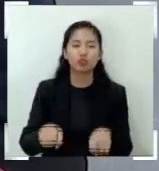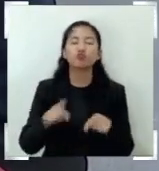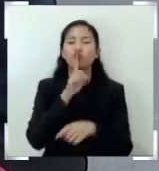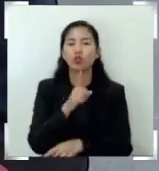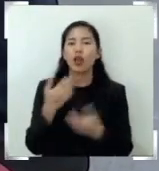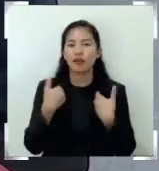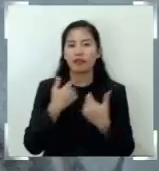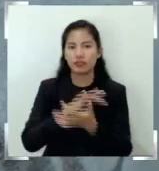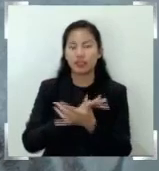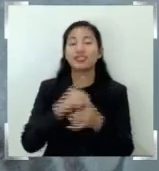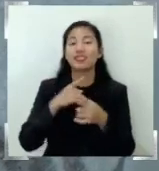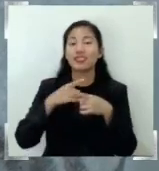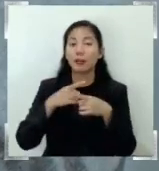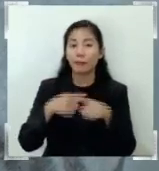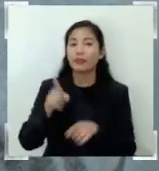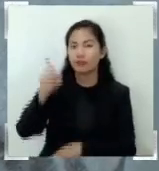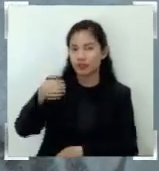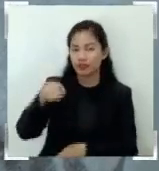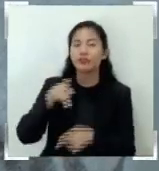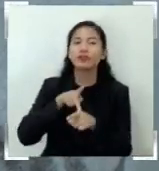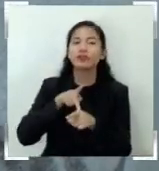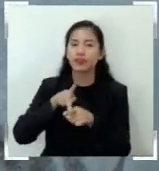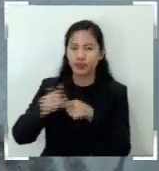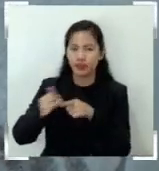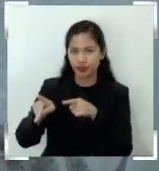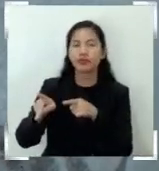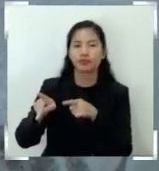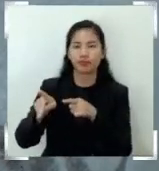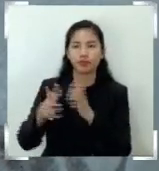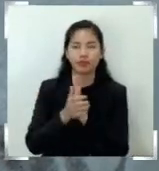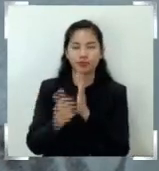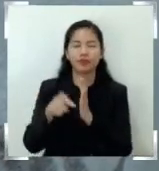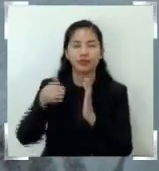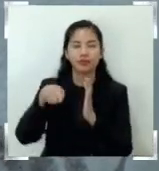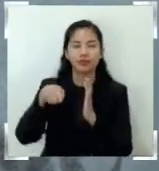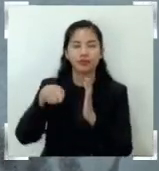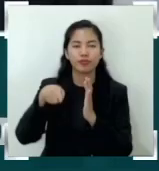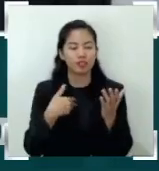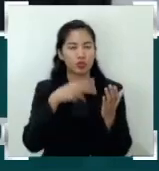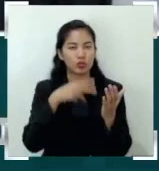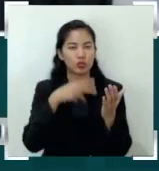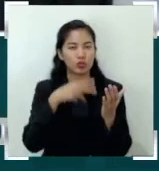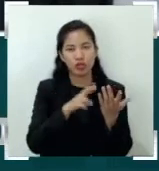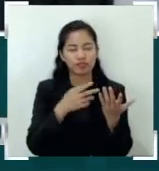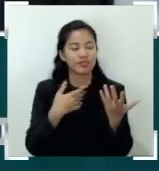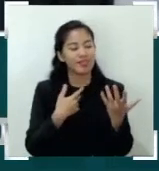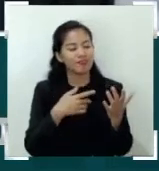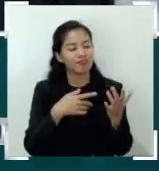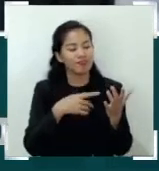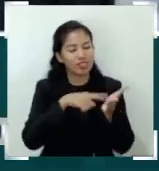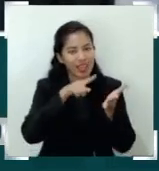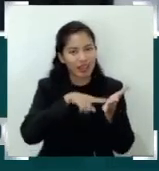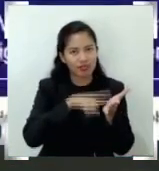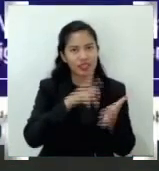dapat mga siwa ng FDA-approved antigen test sa pasyente. Wala pa raw aprobadong self-test kits. Kapag mali po ang